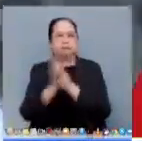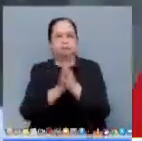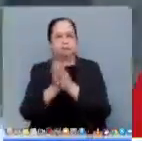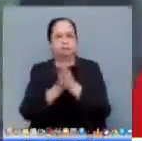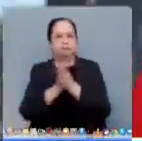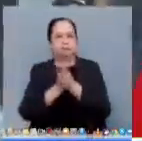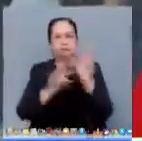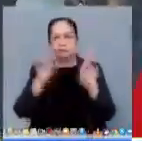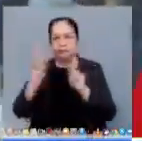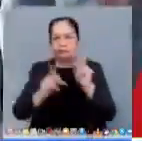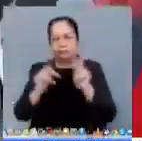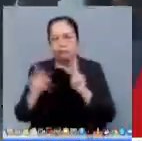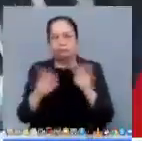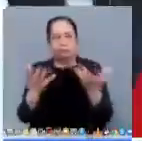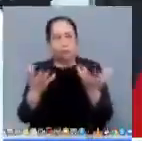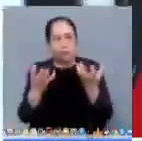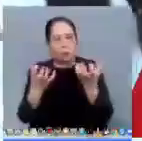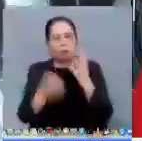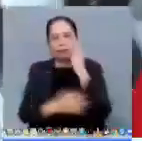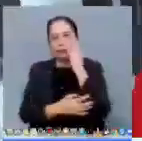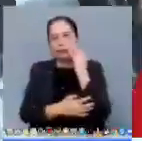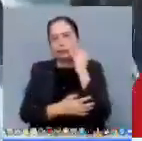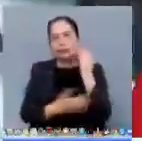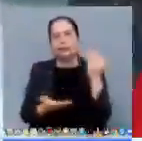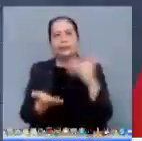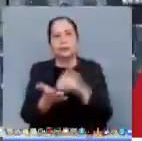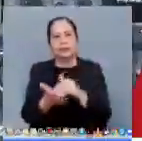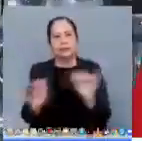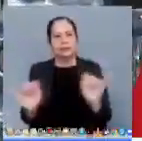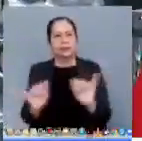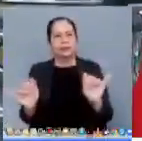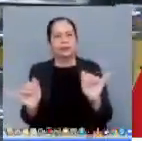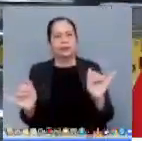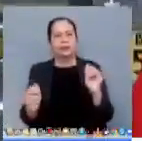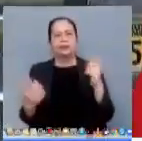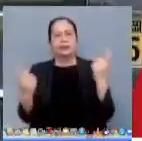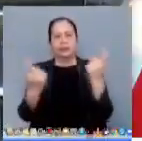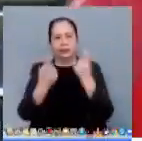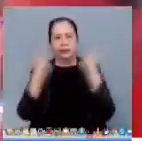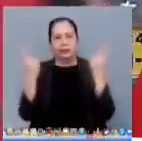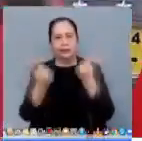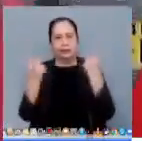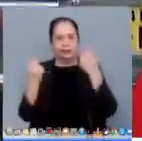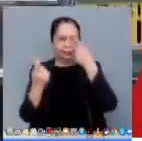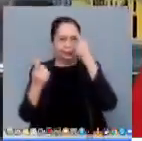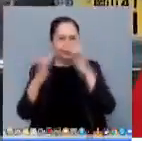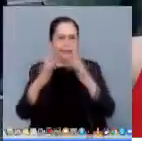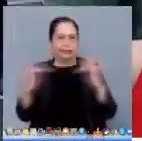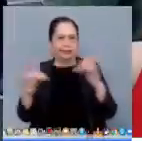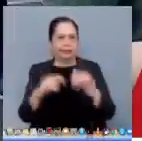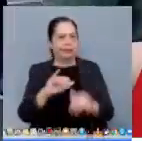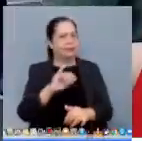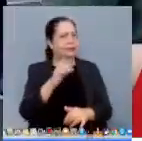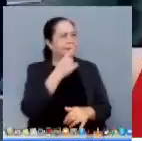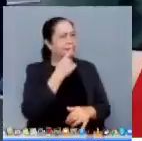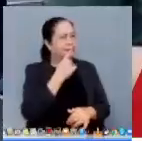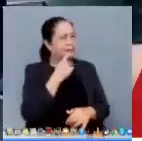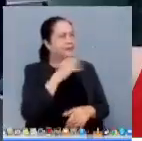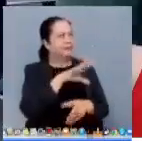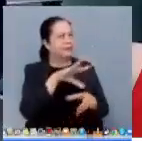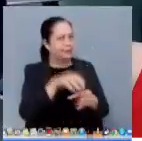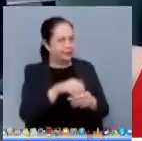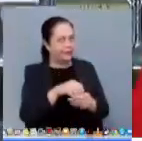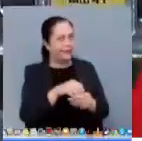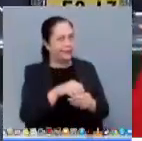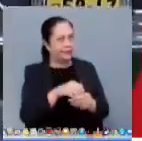na makaranas muli ng ganitong klaseng celebration sa araw naming kapistahan. Oo, parang sabi nga nila ito ay parte rin ng parang health